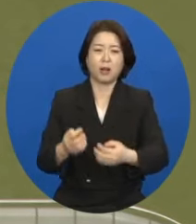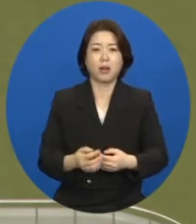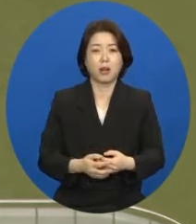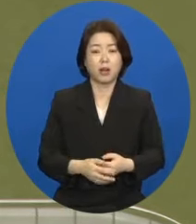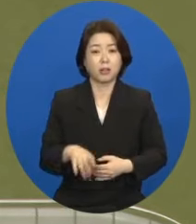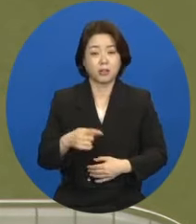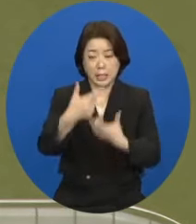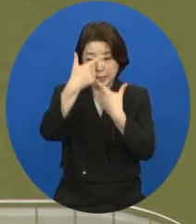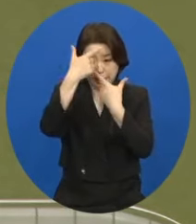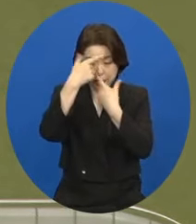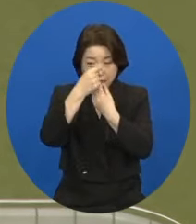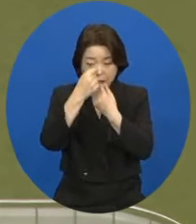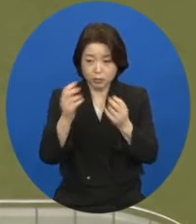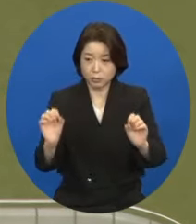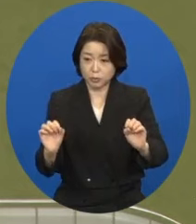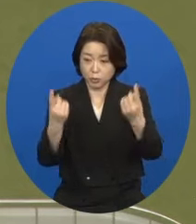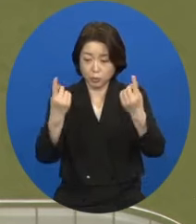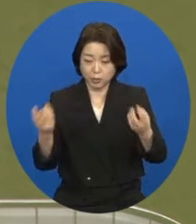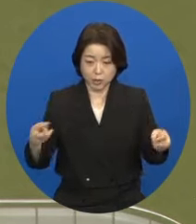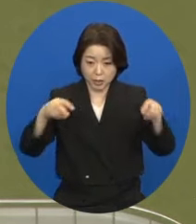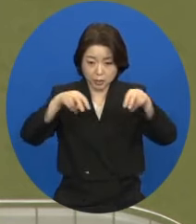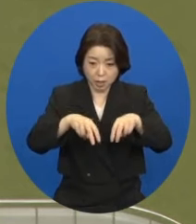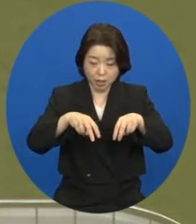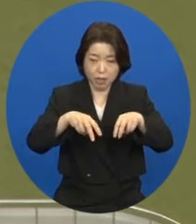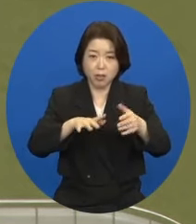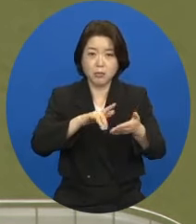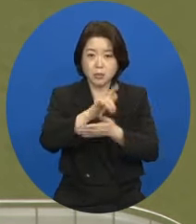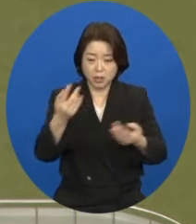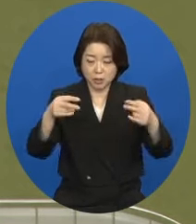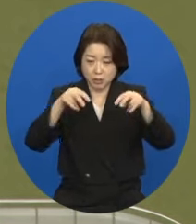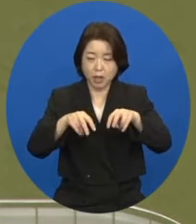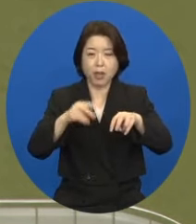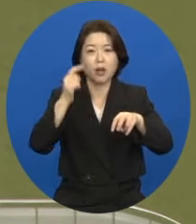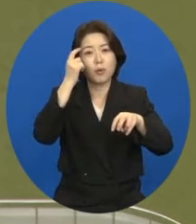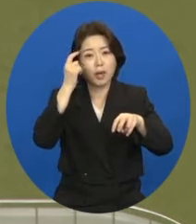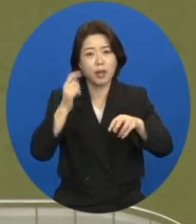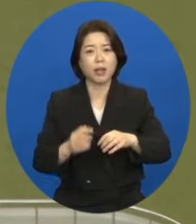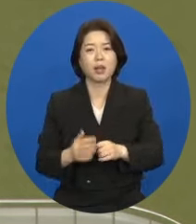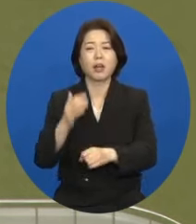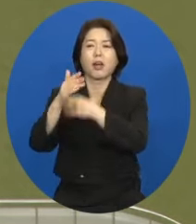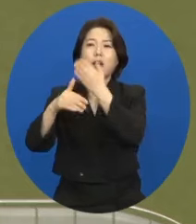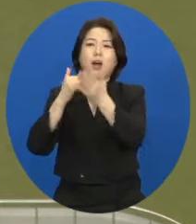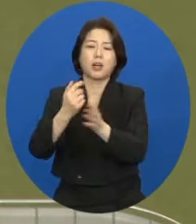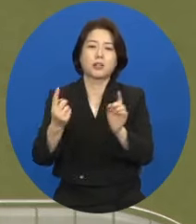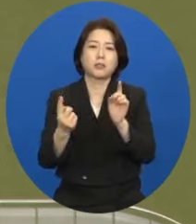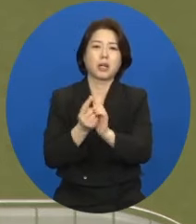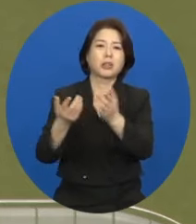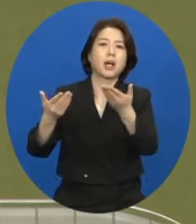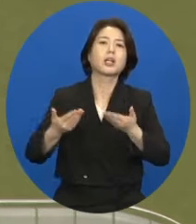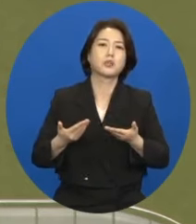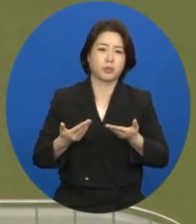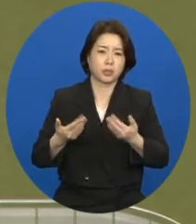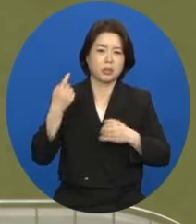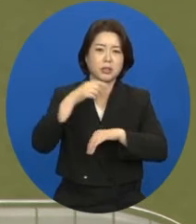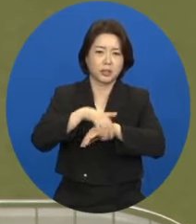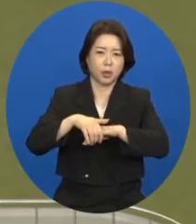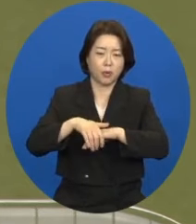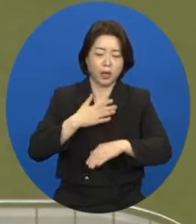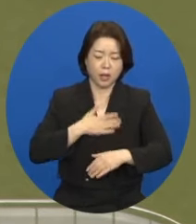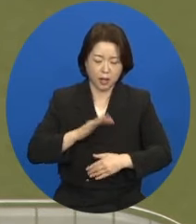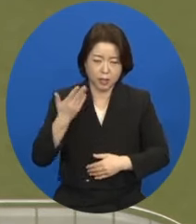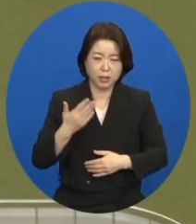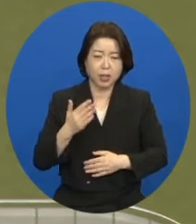하필 그 시간에 그 비행기에 같이 탔을까? 하나님이 만나게 하신 것이구나 하는 것을 알게 되었어요.